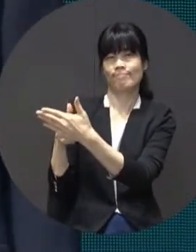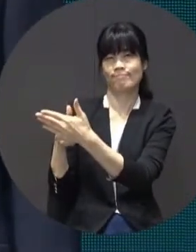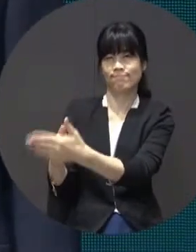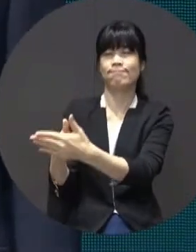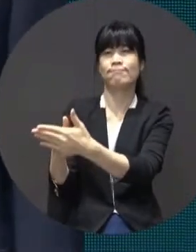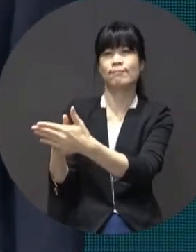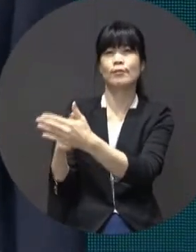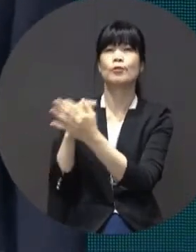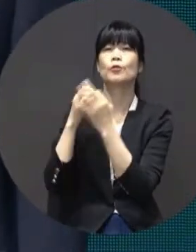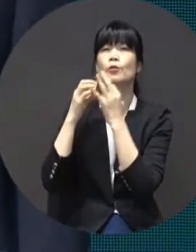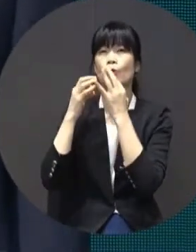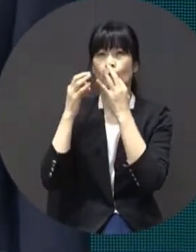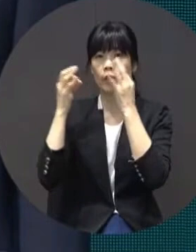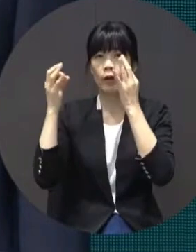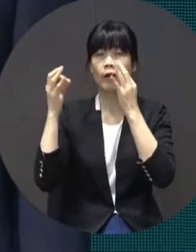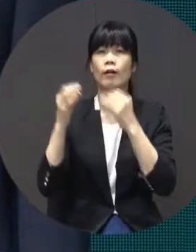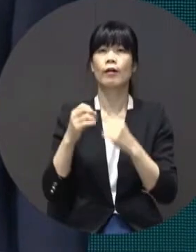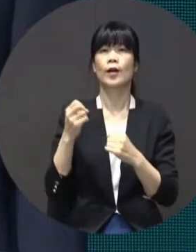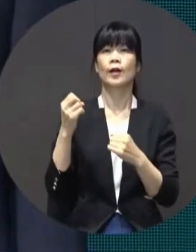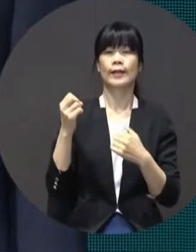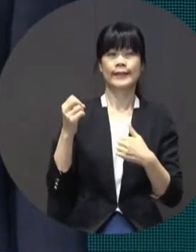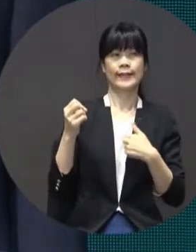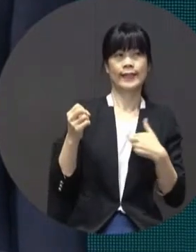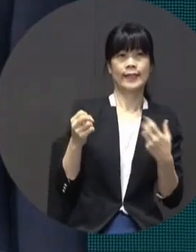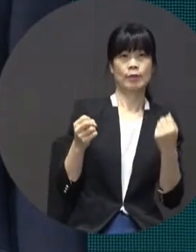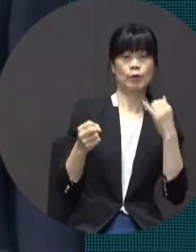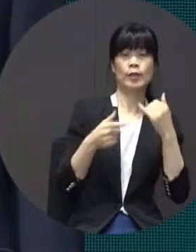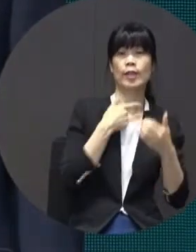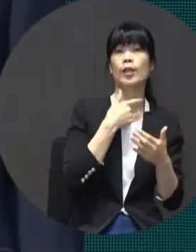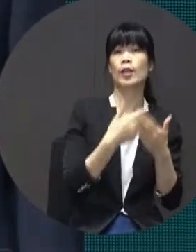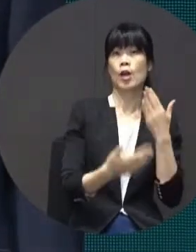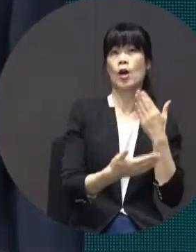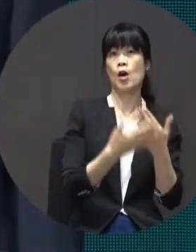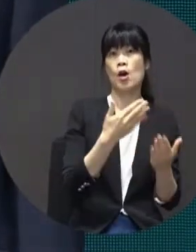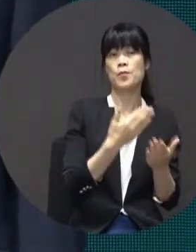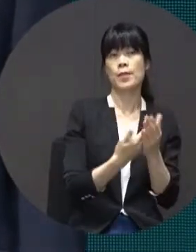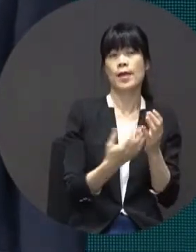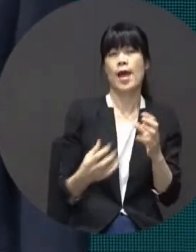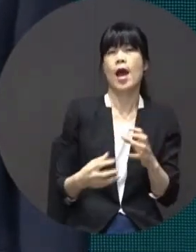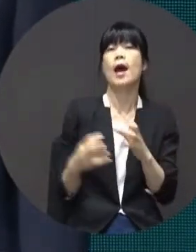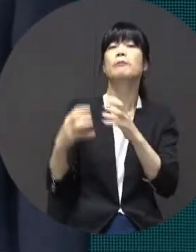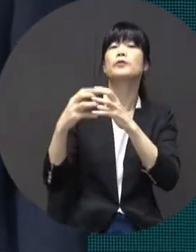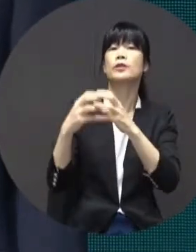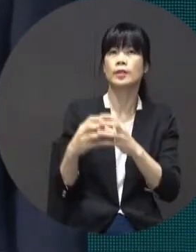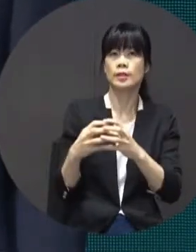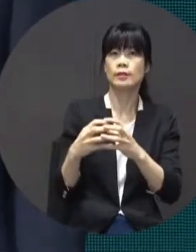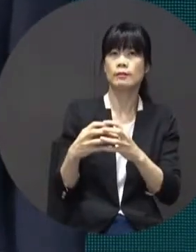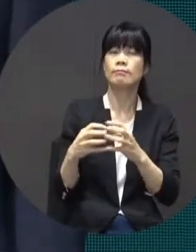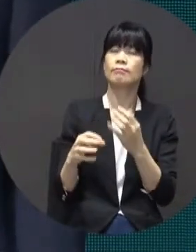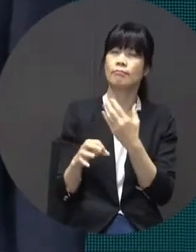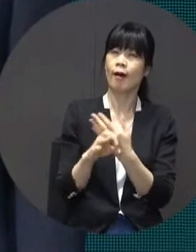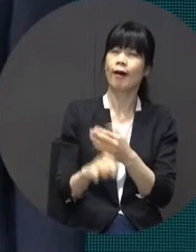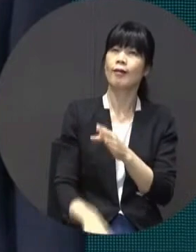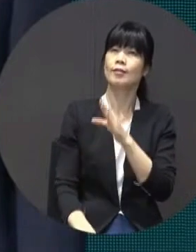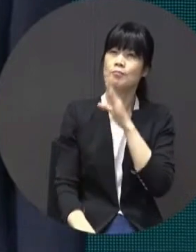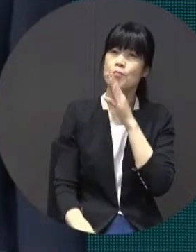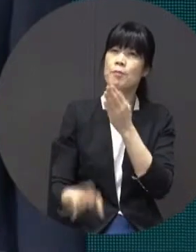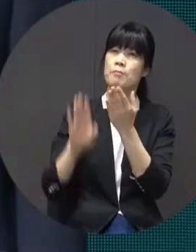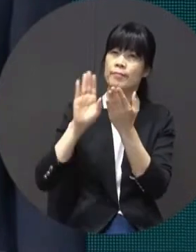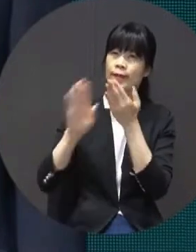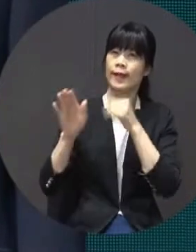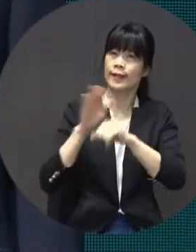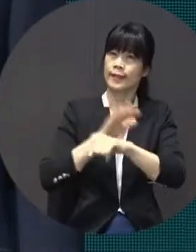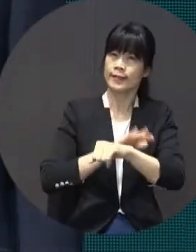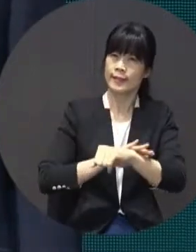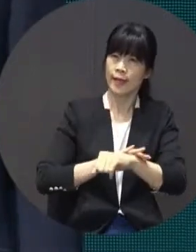노력, 그리고 또 제가 가지고 있는 경험, 이런 것들이 합쳐지면 우리가 진짜 미래를 가장